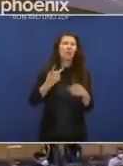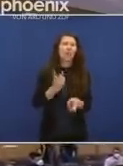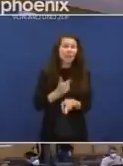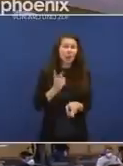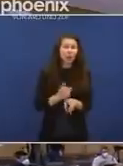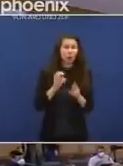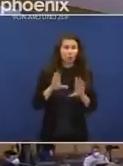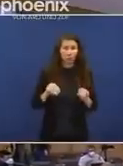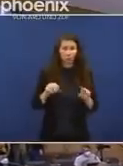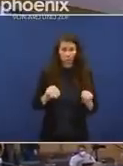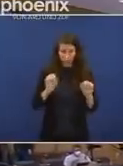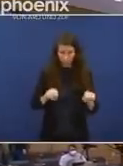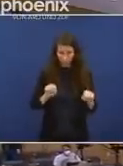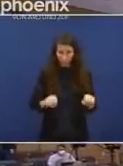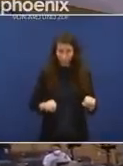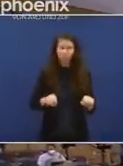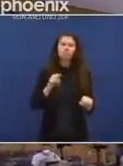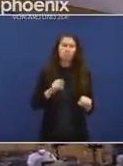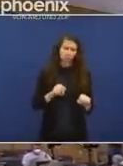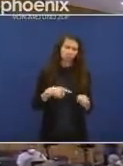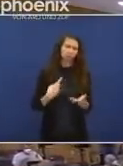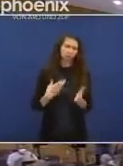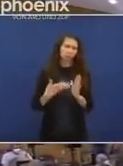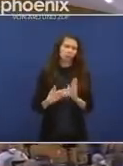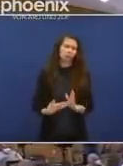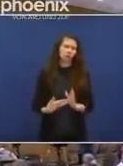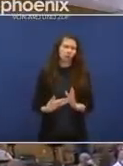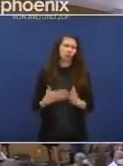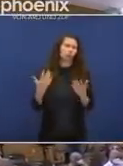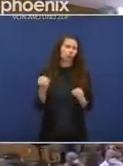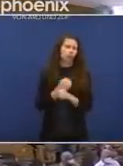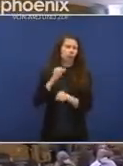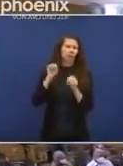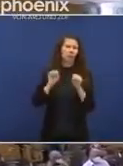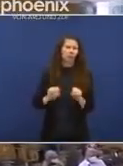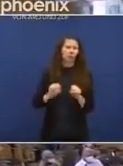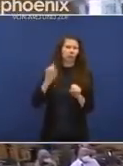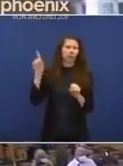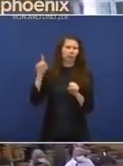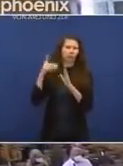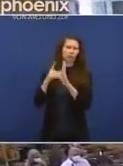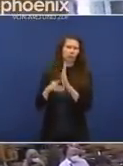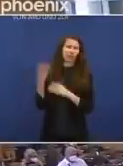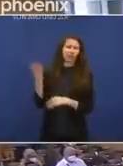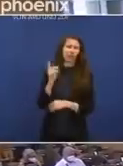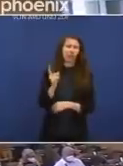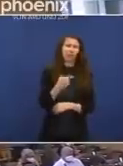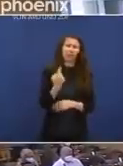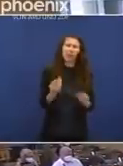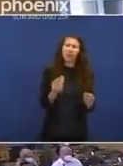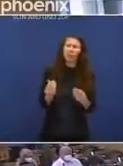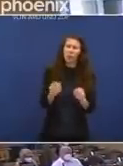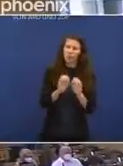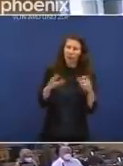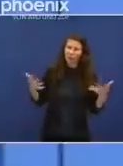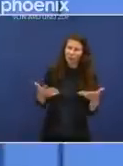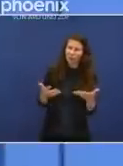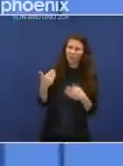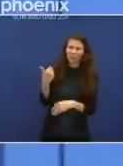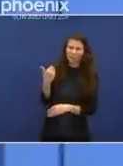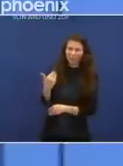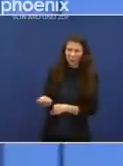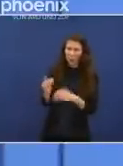sein. Das ist letztendlich sind das Definitionen des Arbeitsschutzes, die wir finden in einer Pandemie so